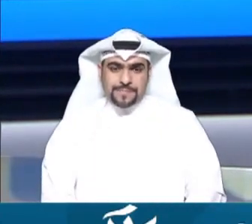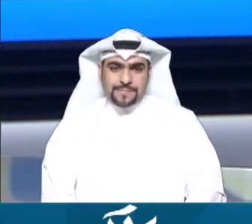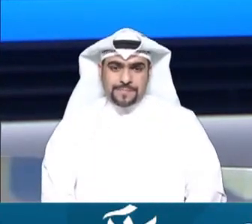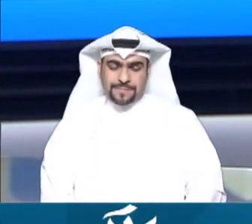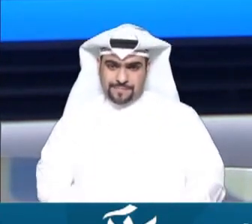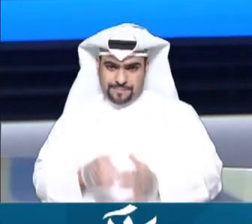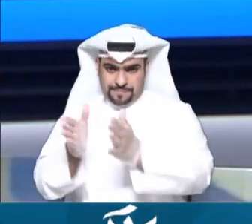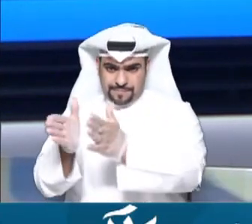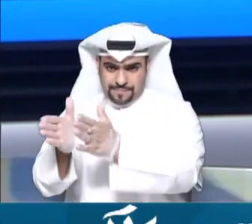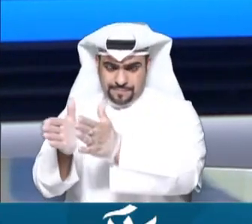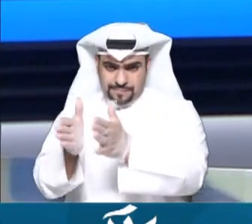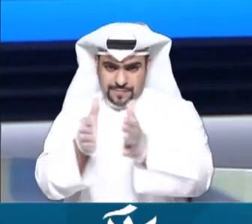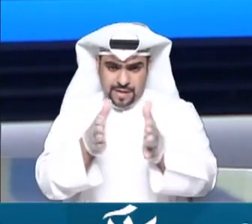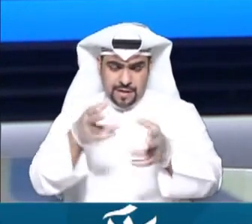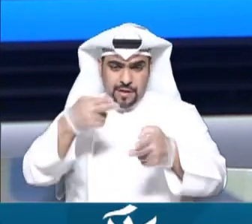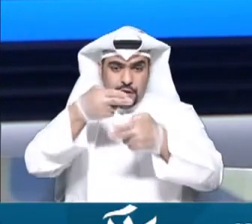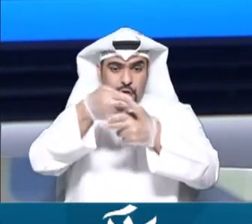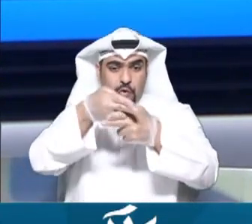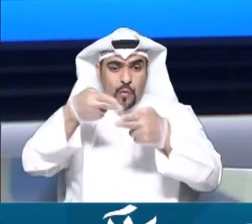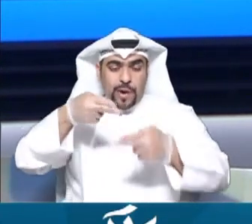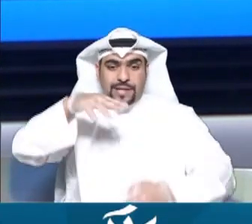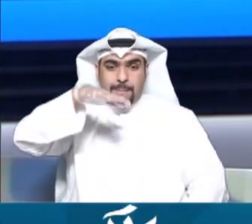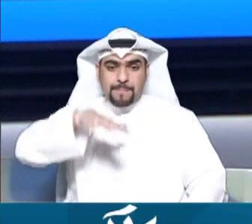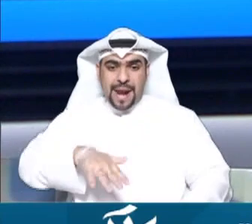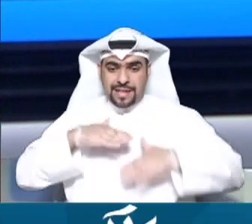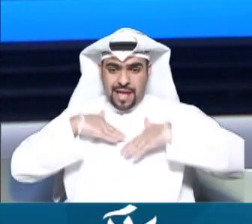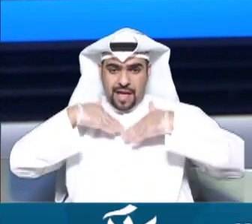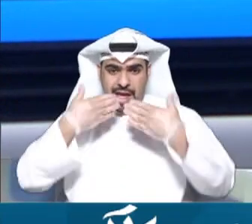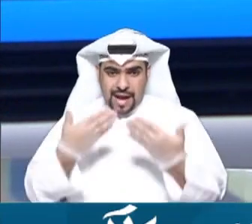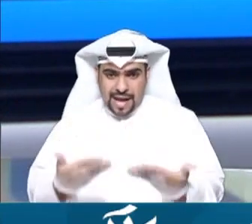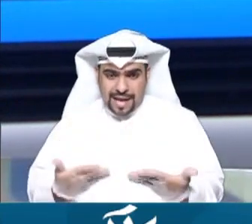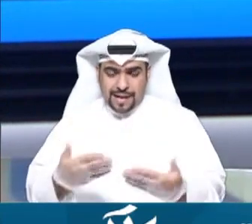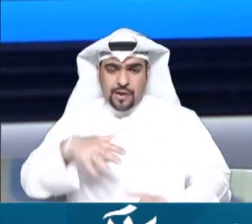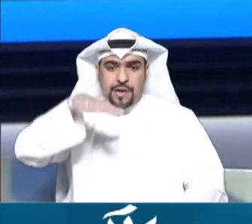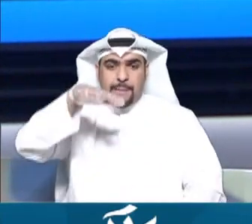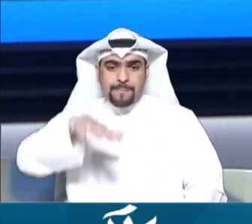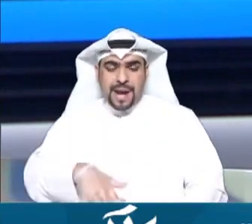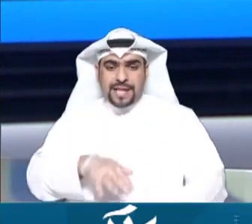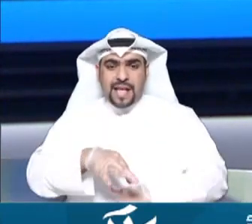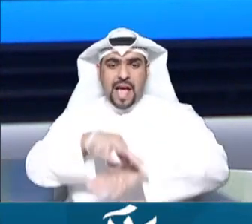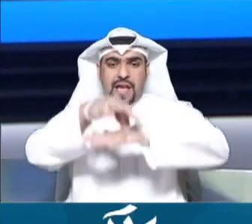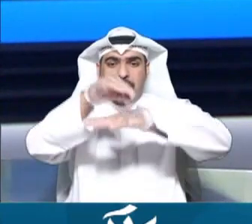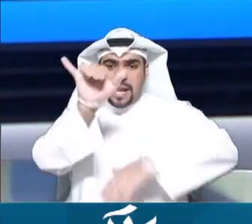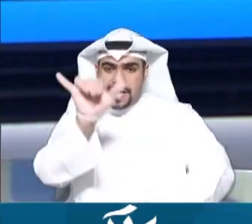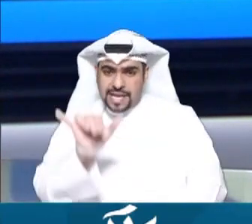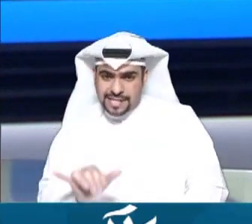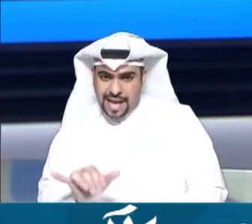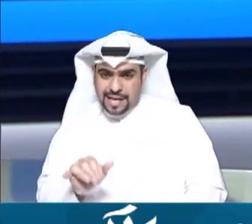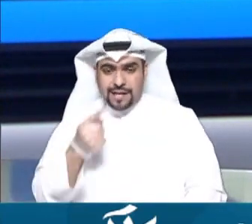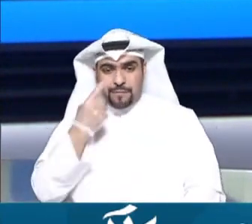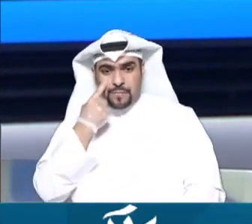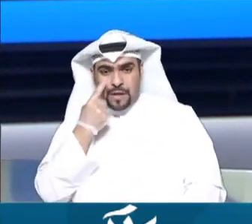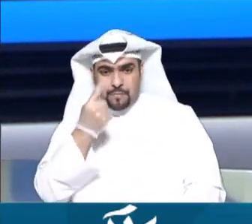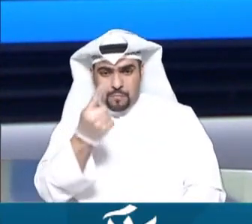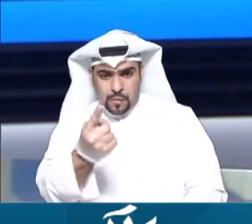مشاهدينا في الكويت بلد الخير، بلد الانسانيه، نماذج تشرف وترفع الراس. البنك الكويتي للطعام له